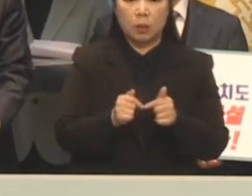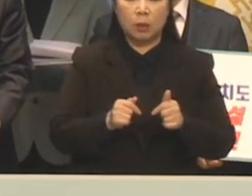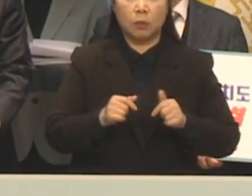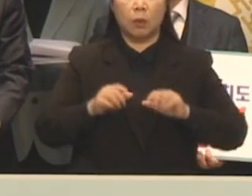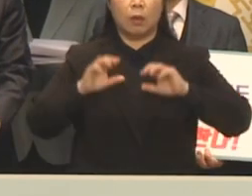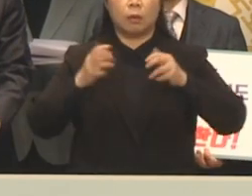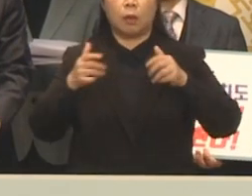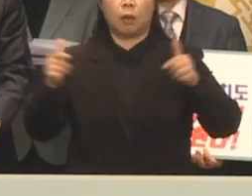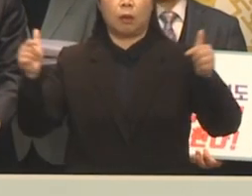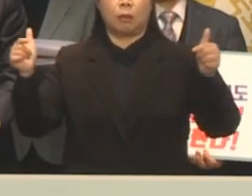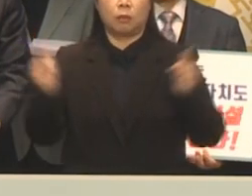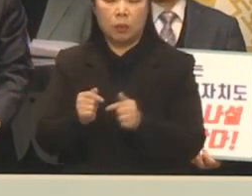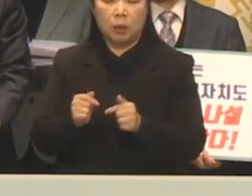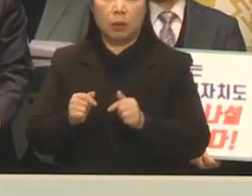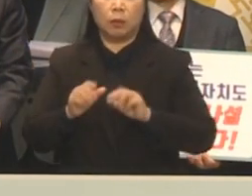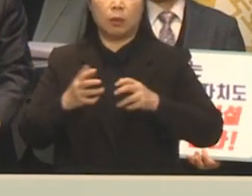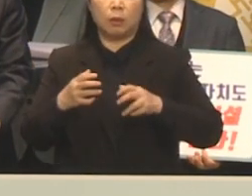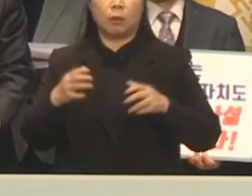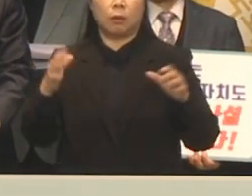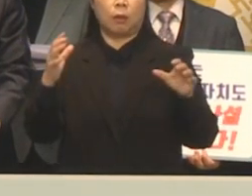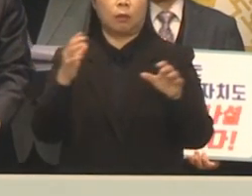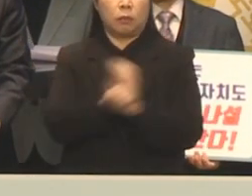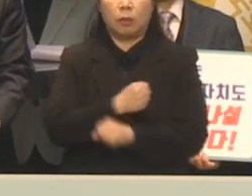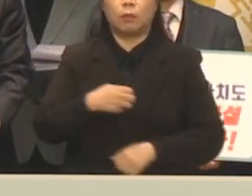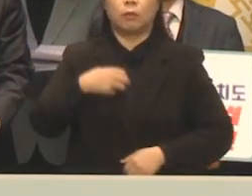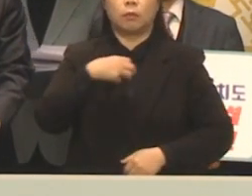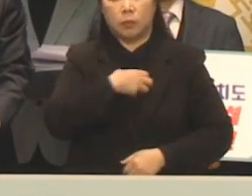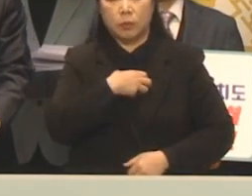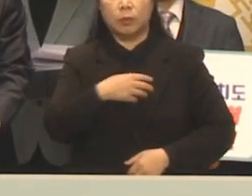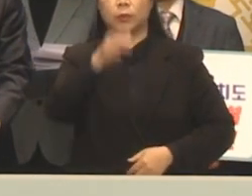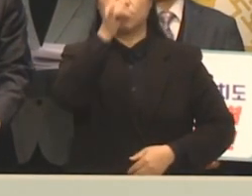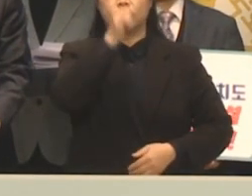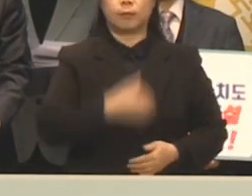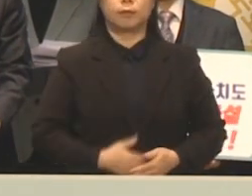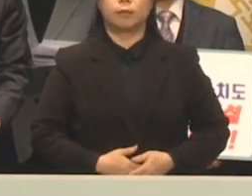걱정해야 하는 심각한 상황에 이르게 되었습니다.